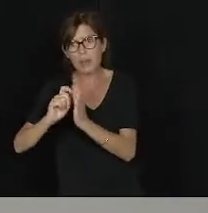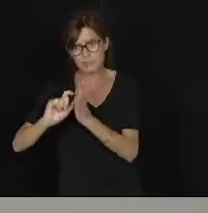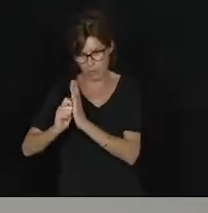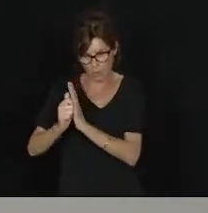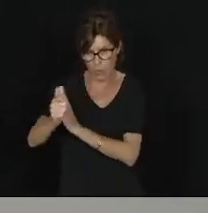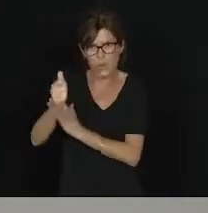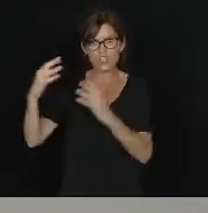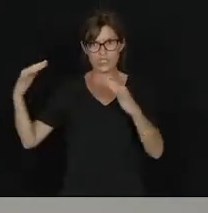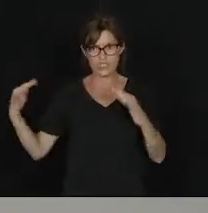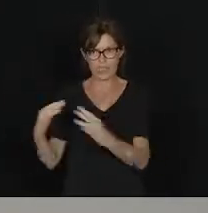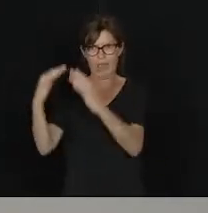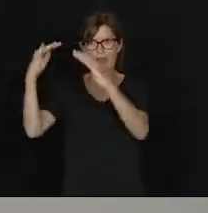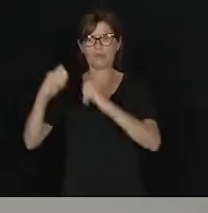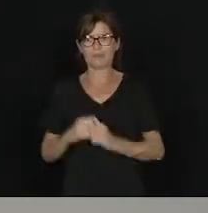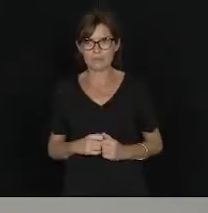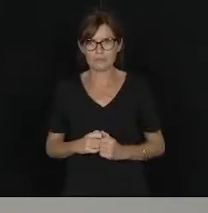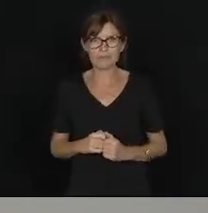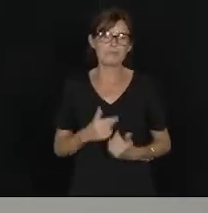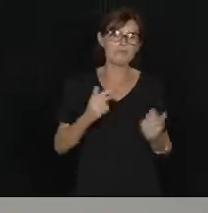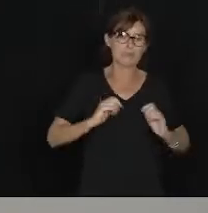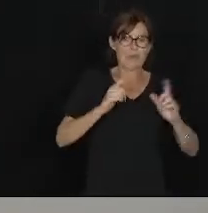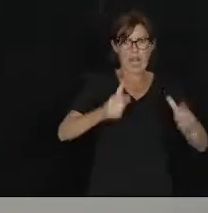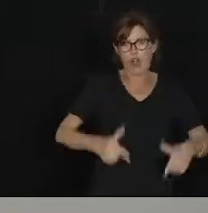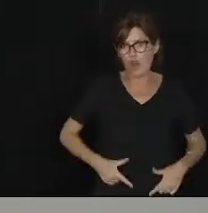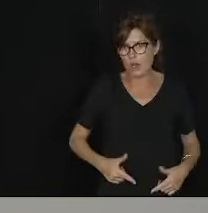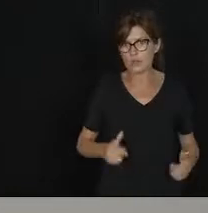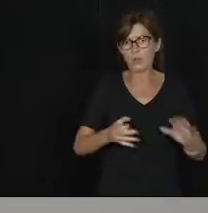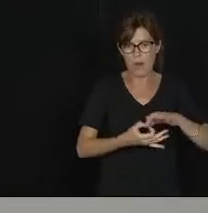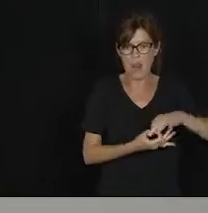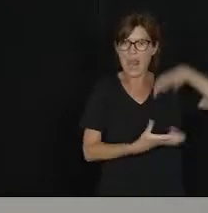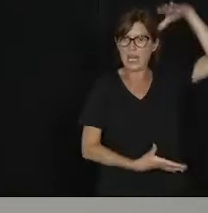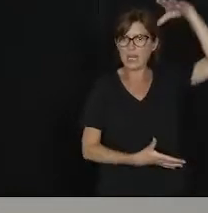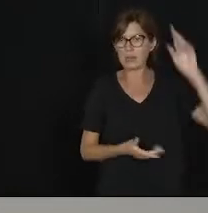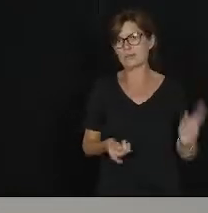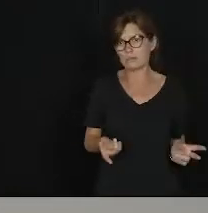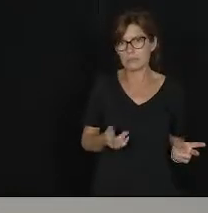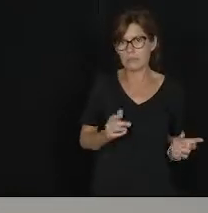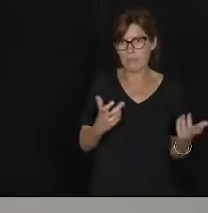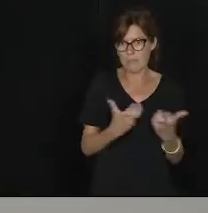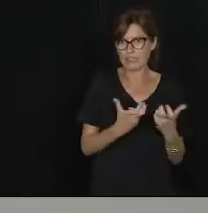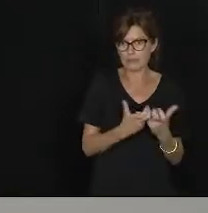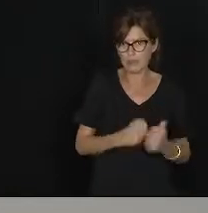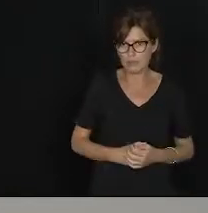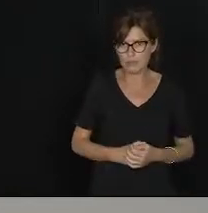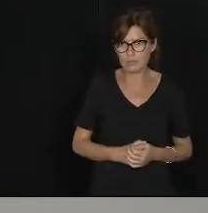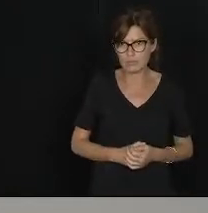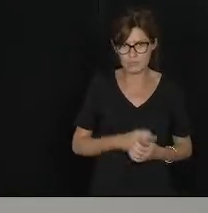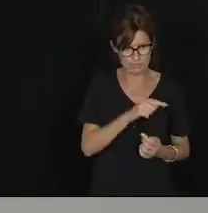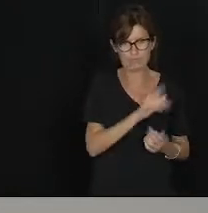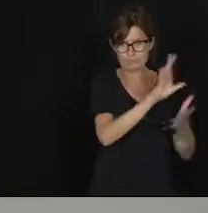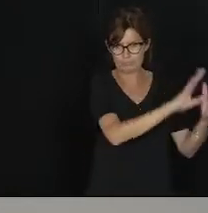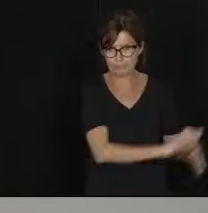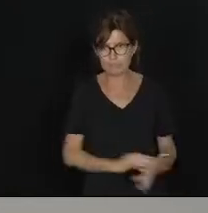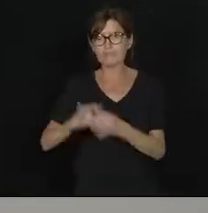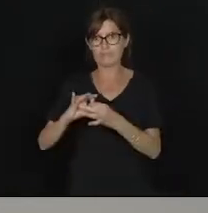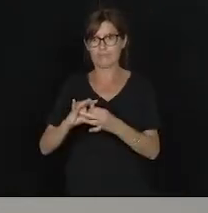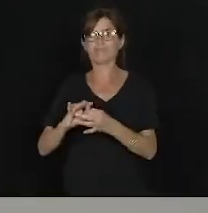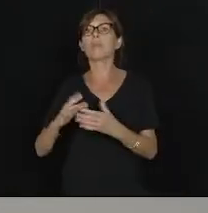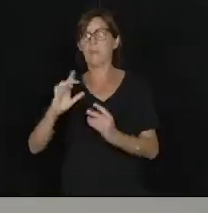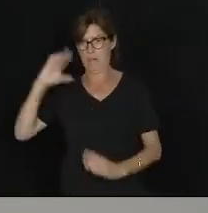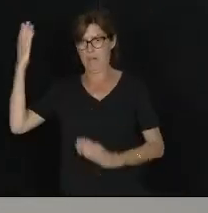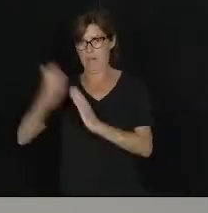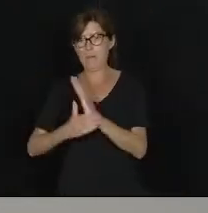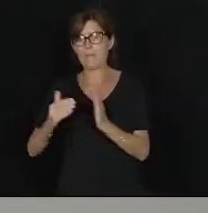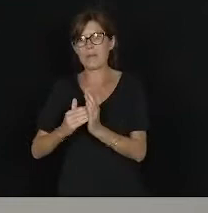1881-1882, masse de granit d'une éducation laïque parfois fantasmée, mais sont en tout cas adossées à la défaite traumatisante